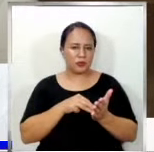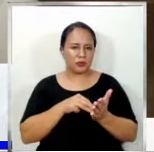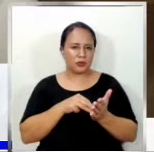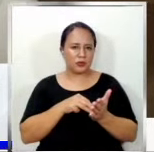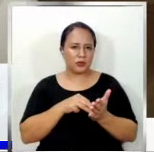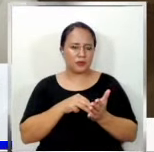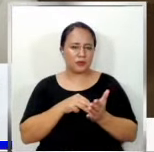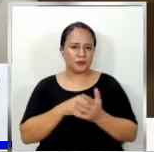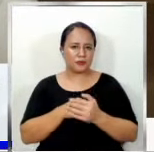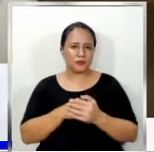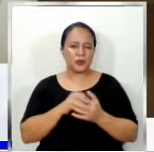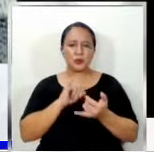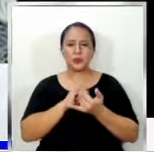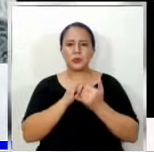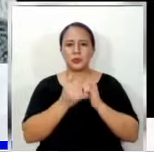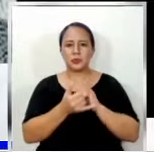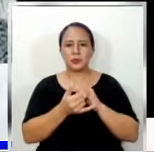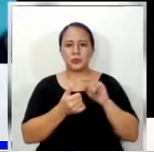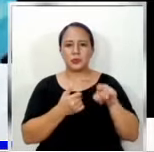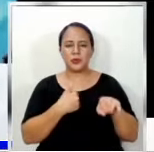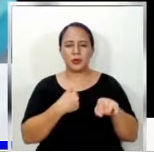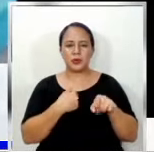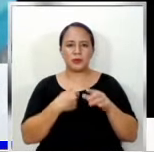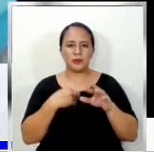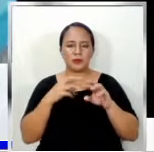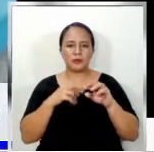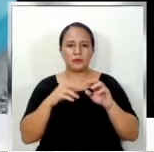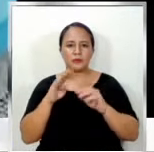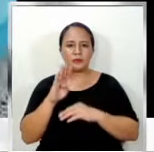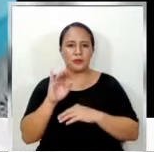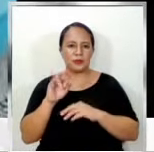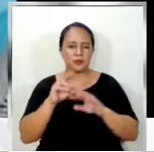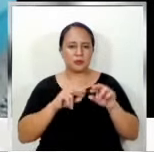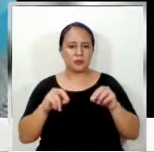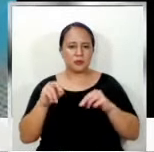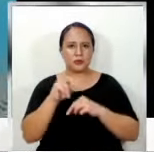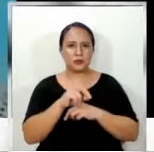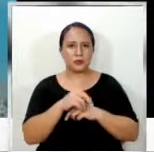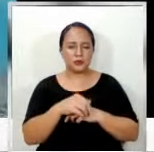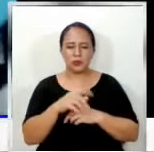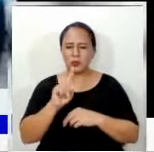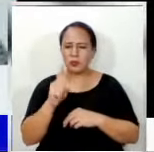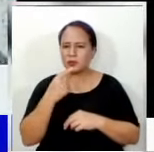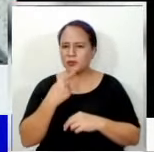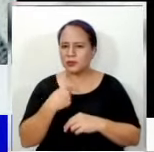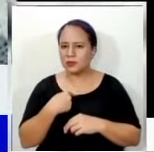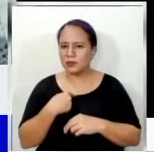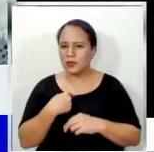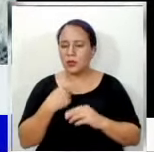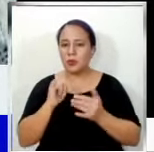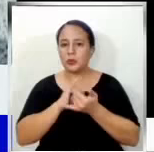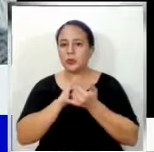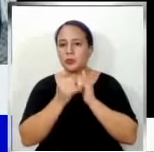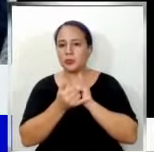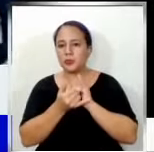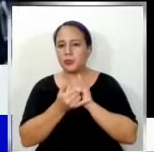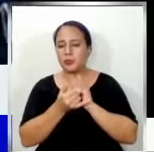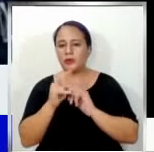amend our VAT returns, Mr. Chen. Excuse me? We will amend our VAT returns, Mr.